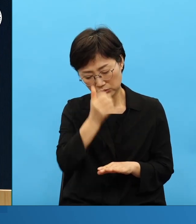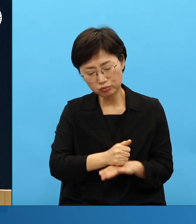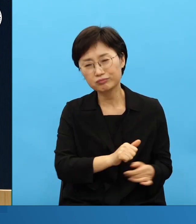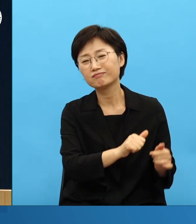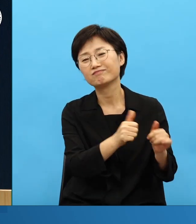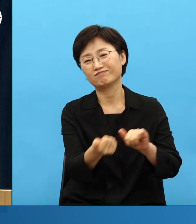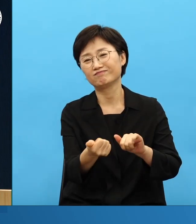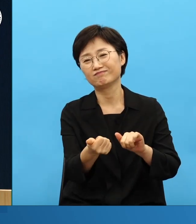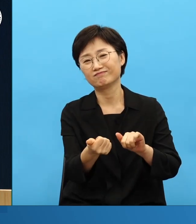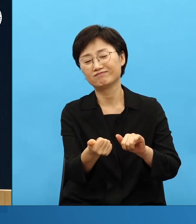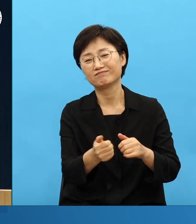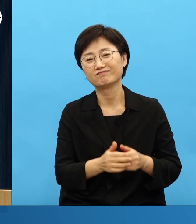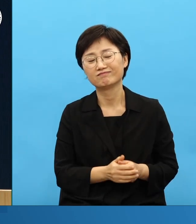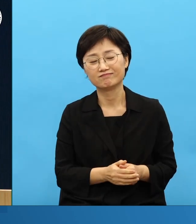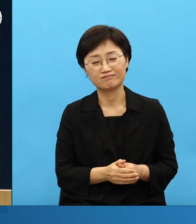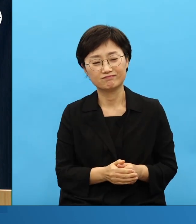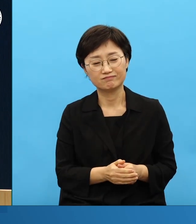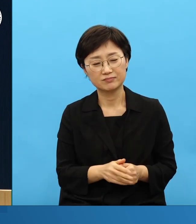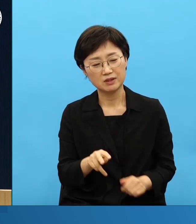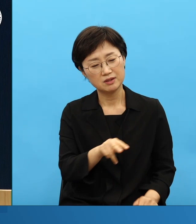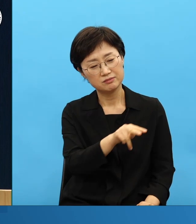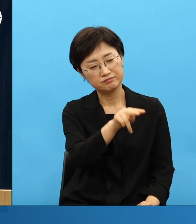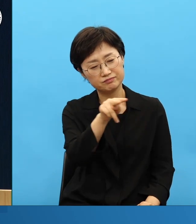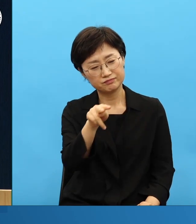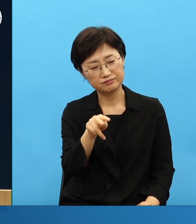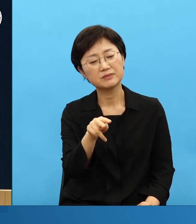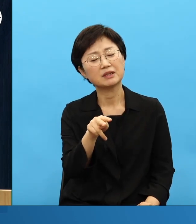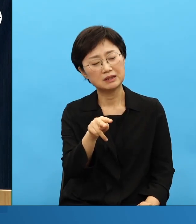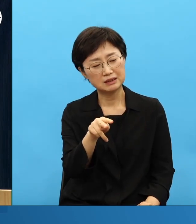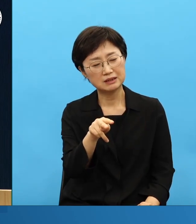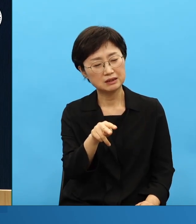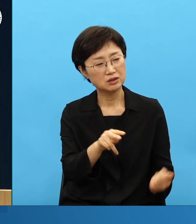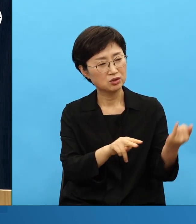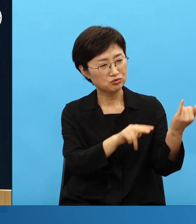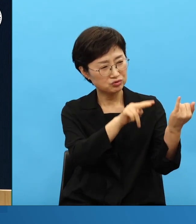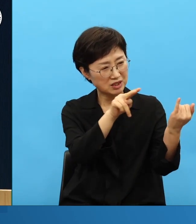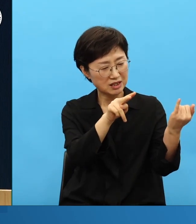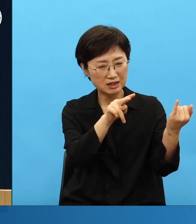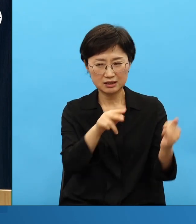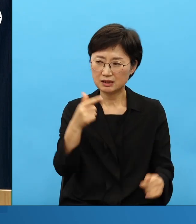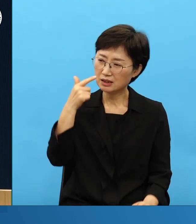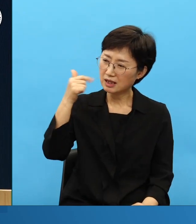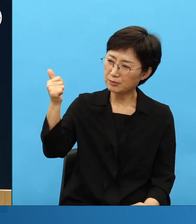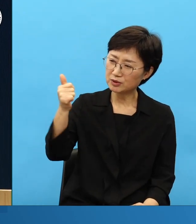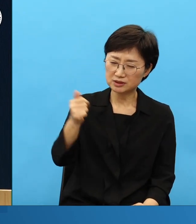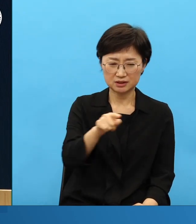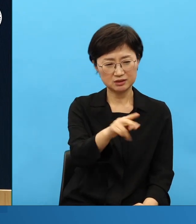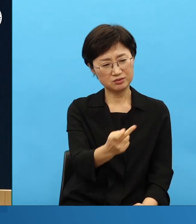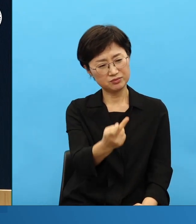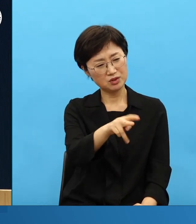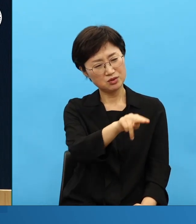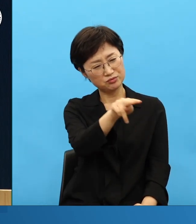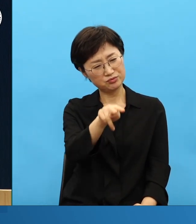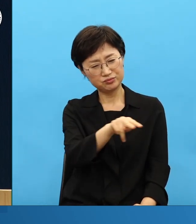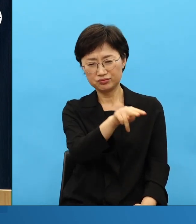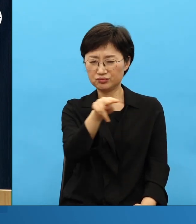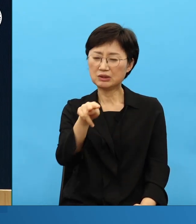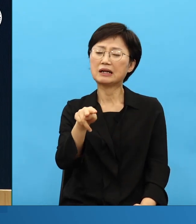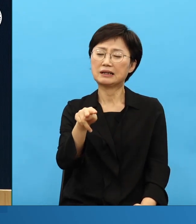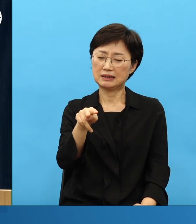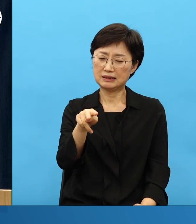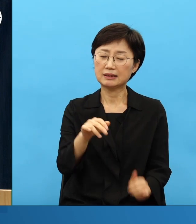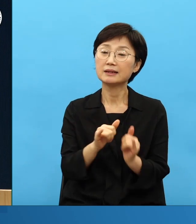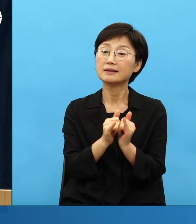cancer, and he suffered very much because of that disease, 그래 and then he 보면서 passed away. 사람은 많이 배웠던 자기 배웠던